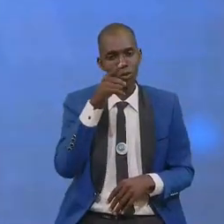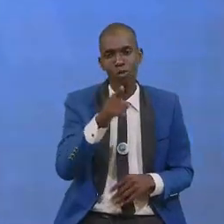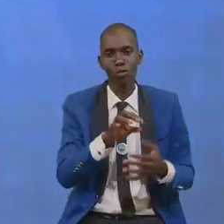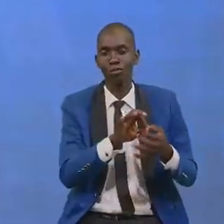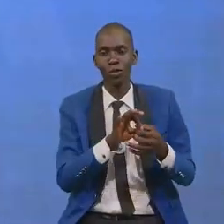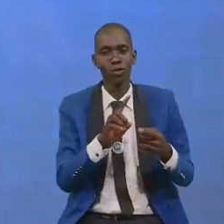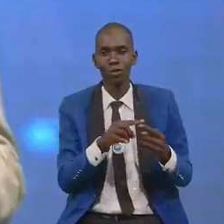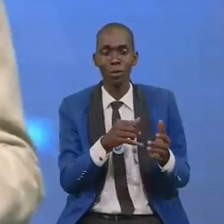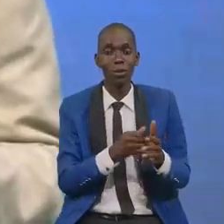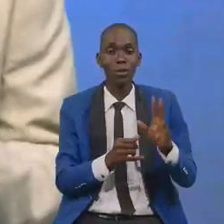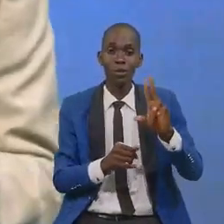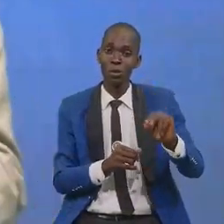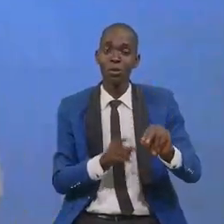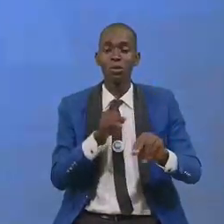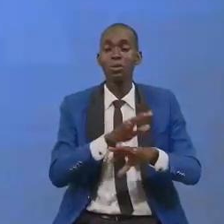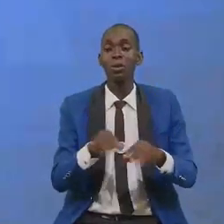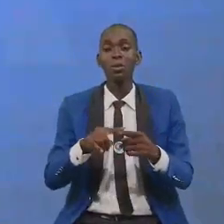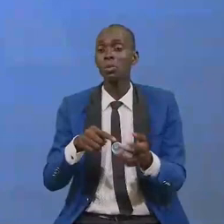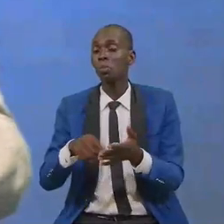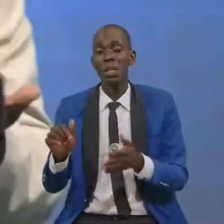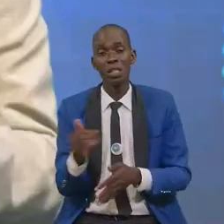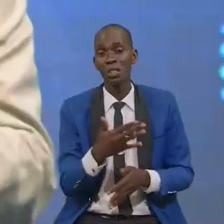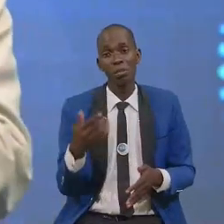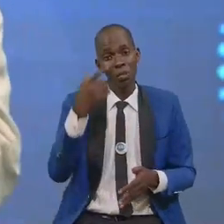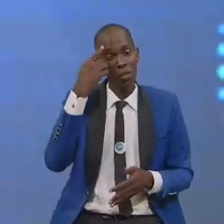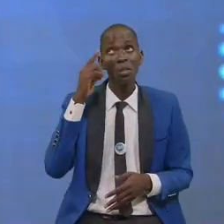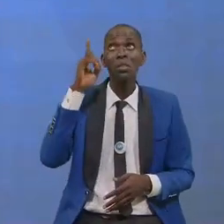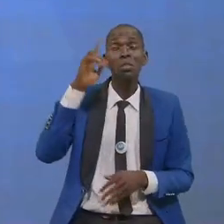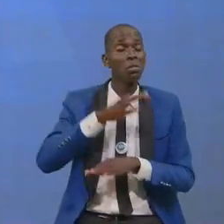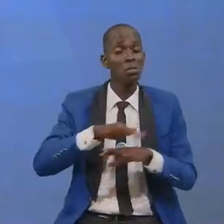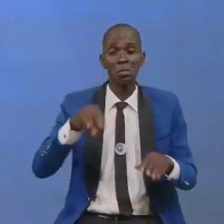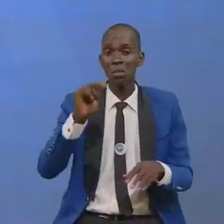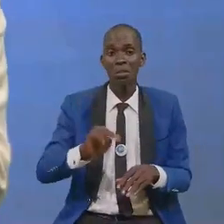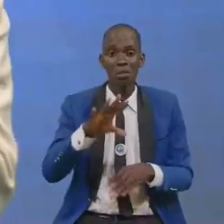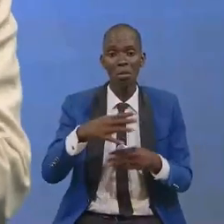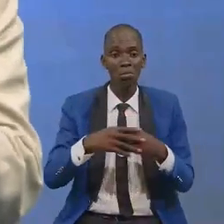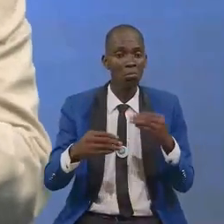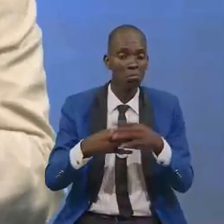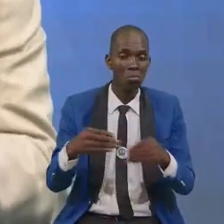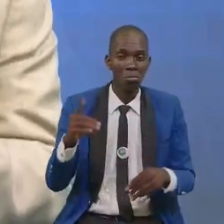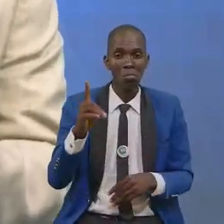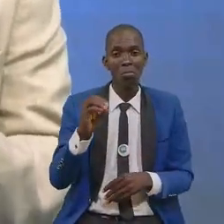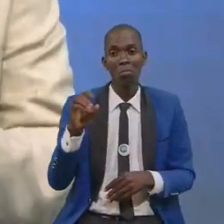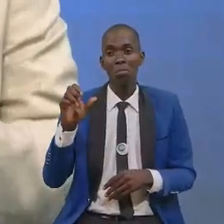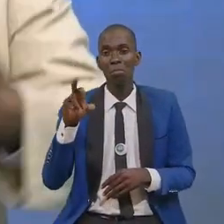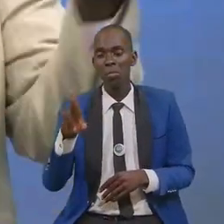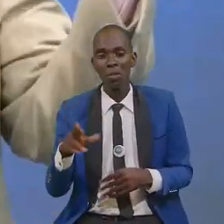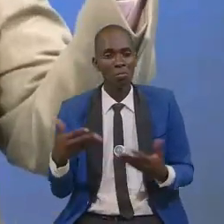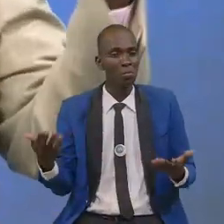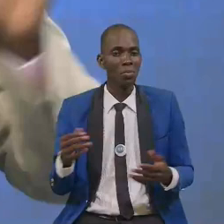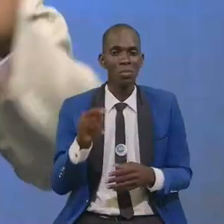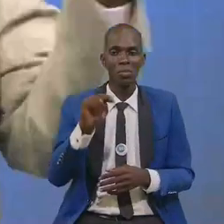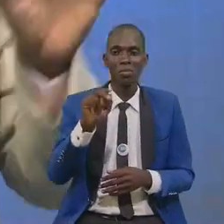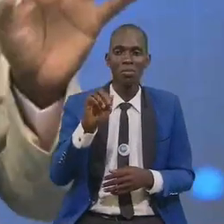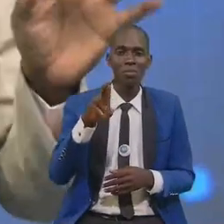a rien que tu puisses payer en réalité il n'a pas besoin de ton dollar n'a pas besoin de ton pense ta ligne de ton erreur ou de